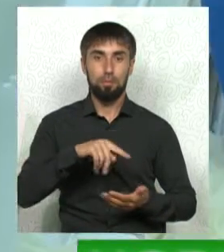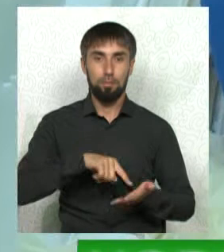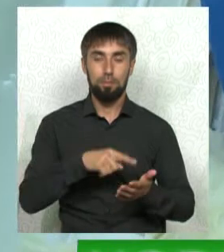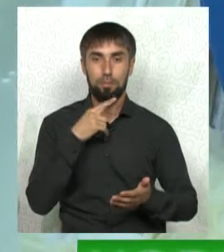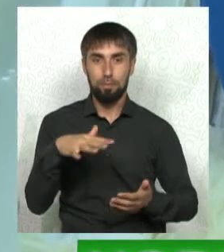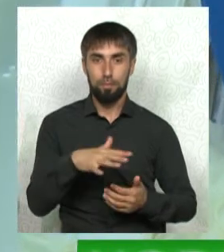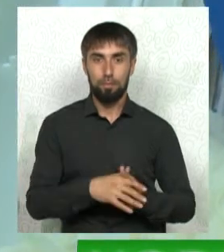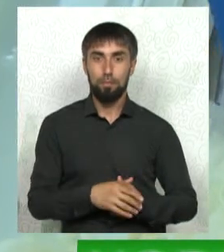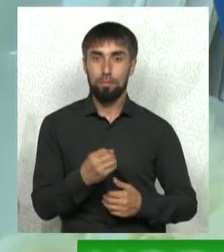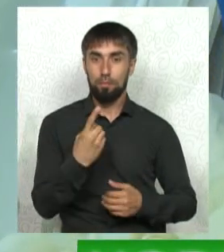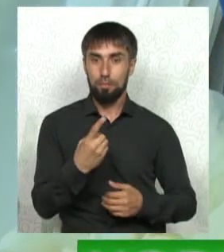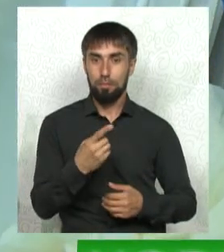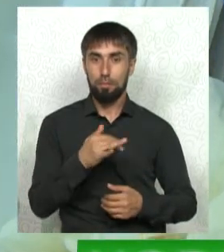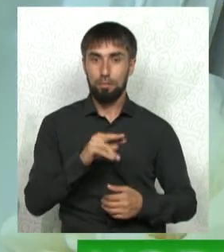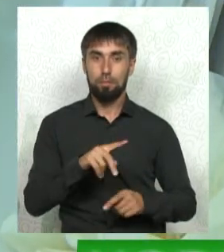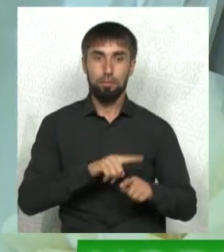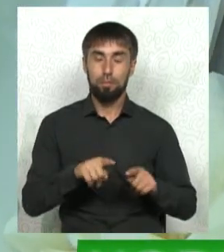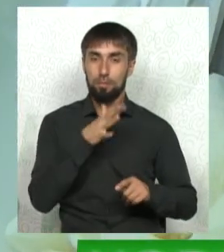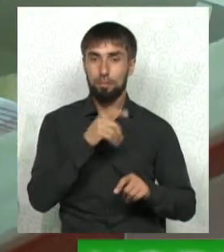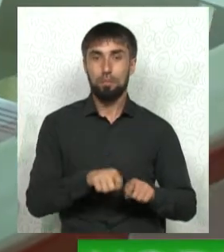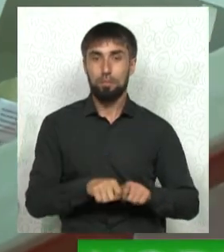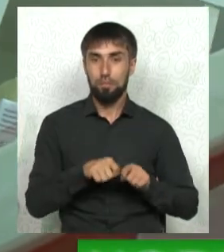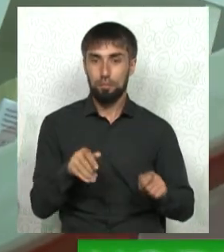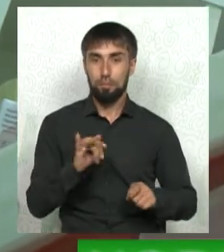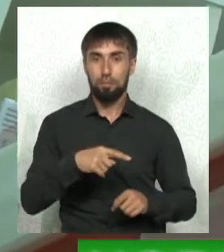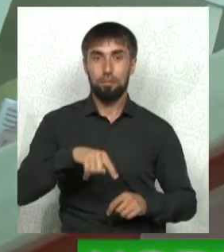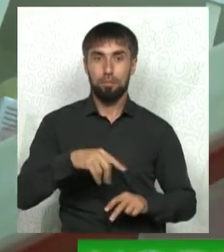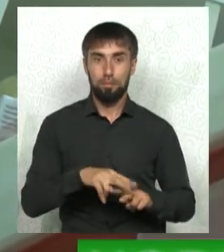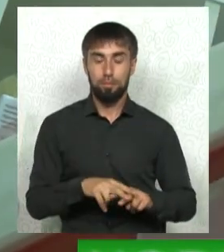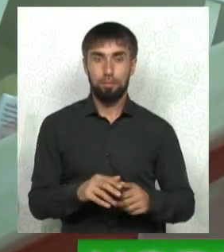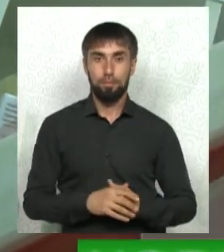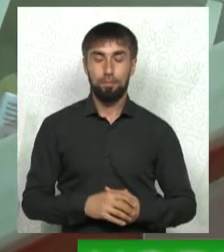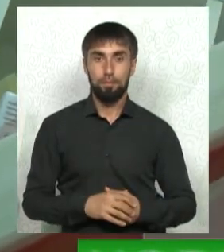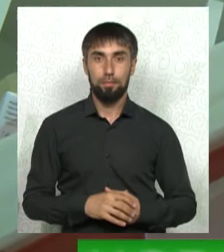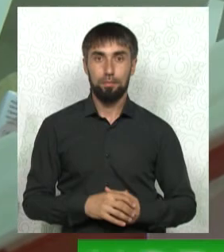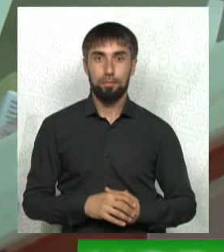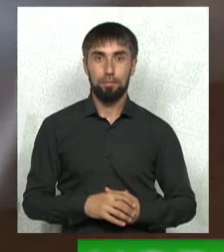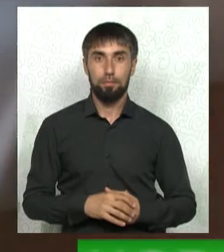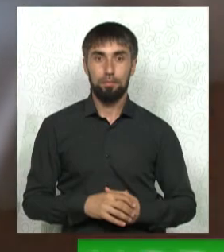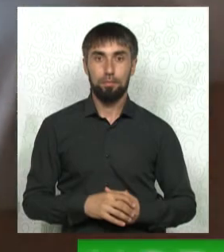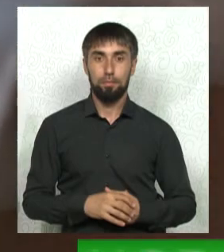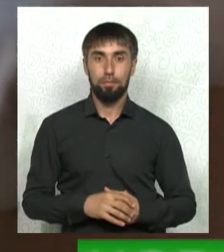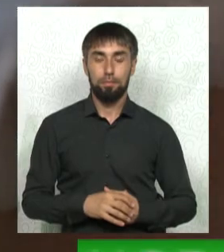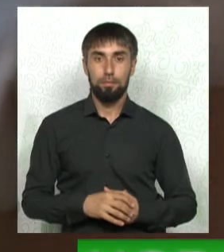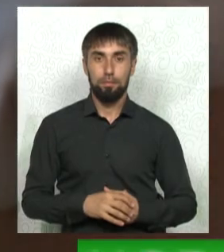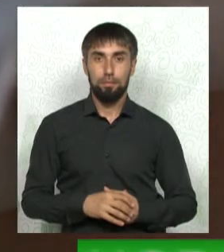всей стране. Еще один филиал в скором времени появится и в Карабулаке. Тамара Хшагульгова, Магомед Белакиев, Новости 24.